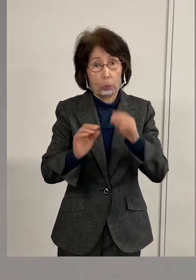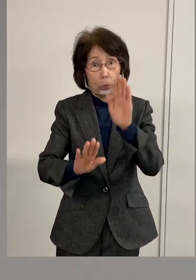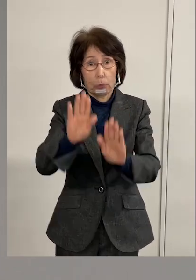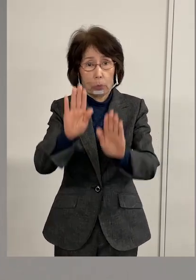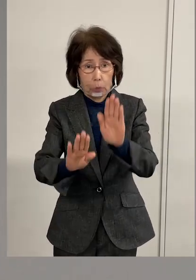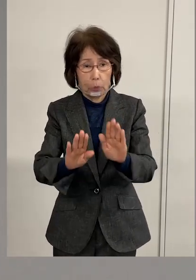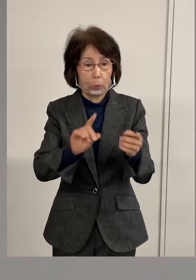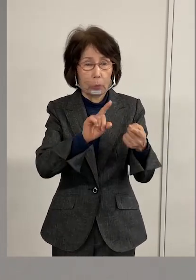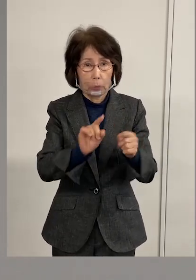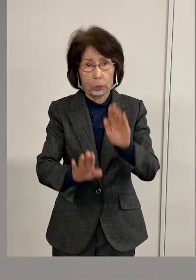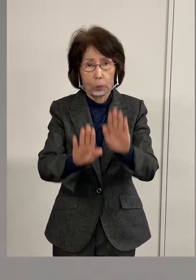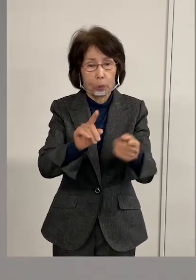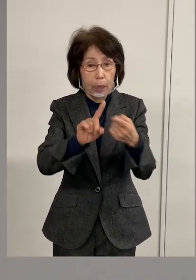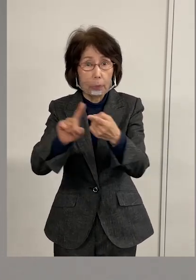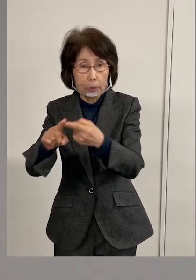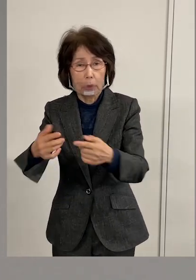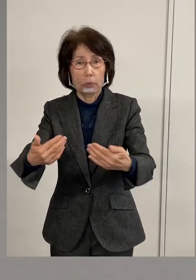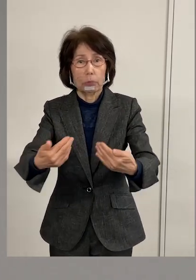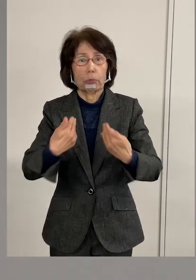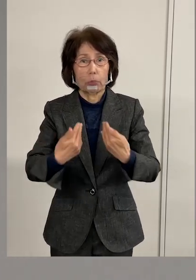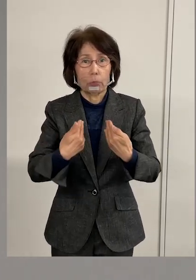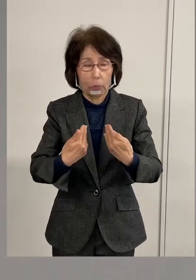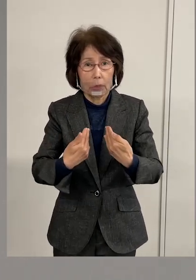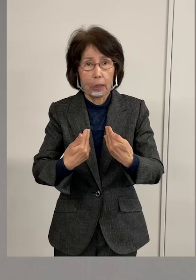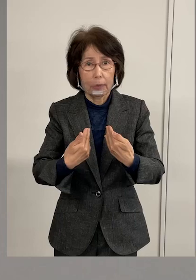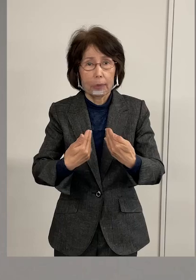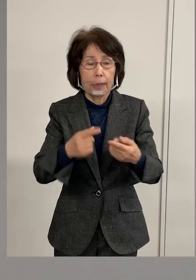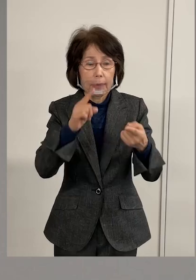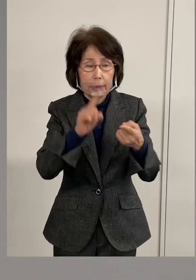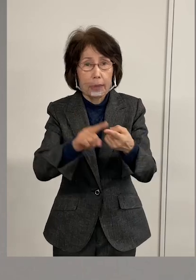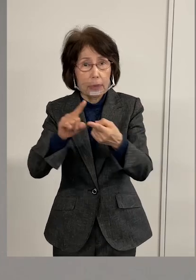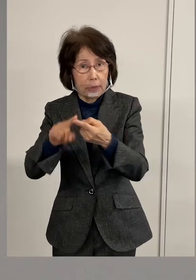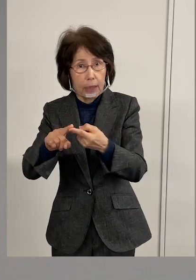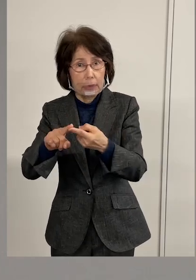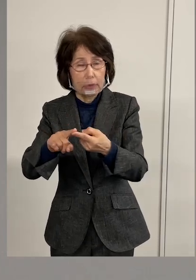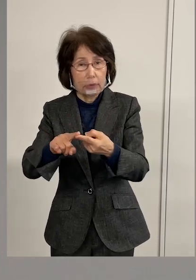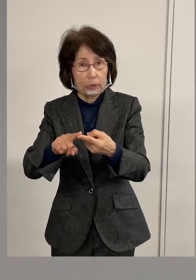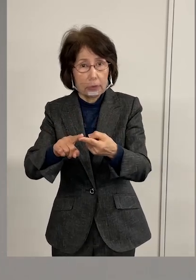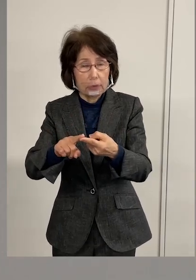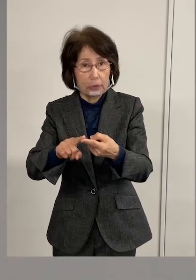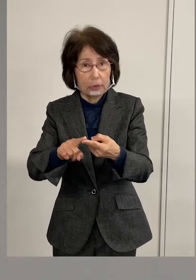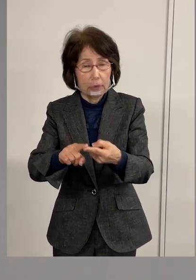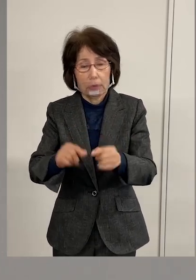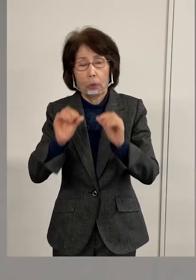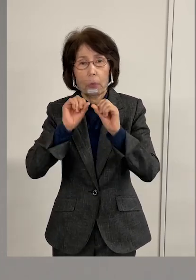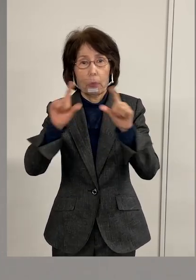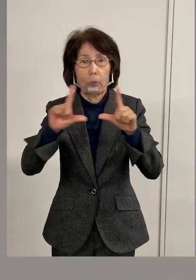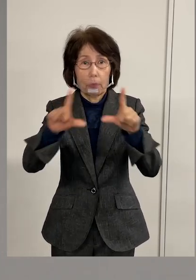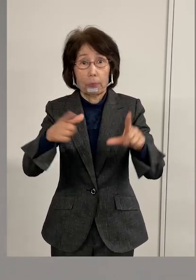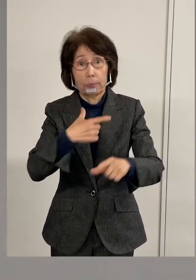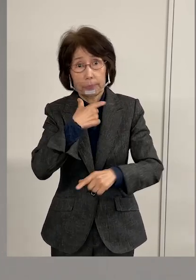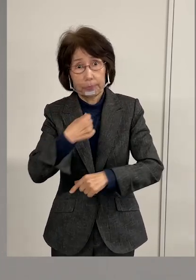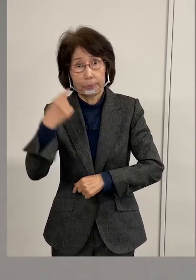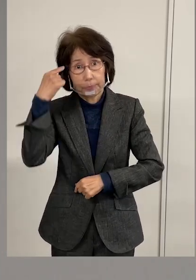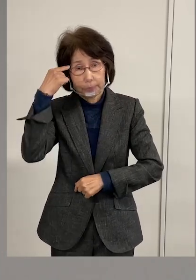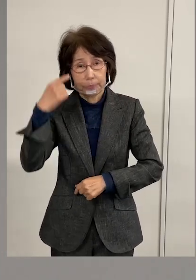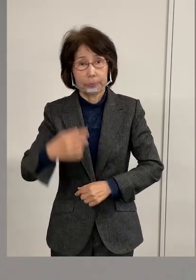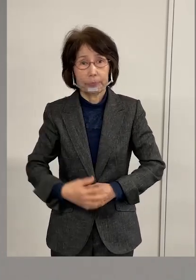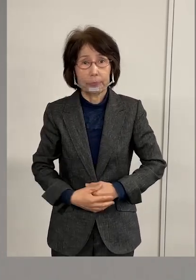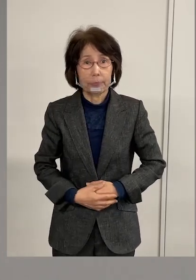宜、必要な、適正な、アナウンスをしていきたいというふうに思